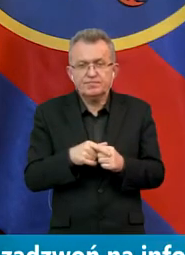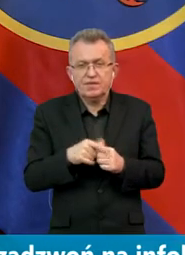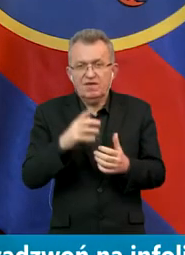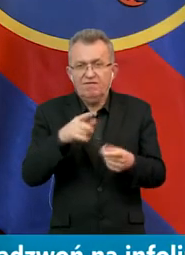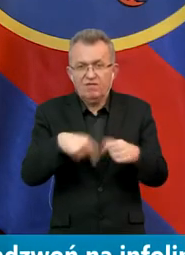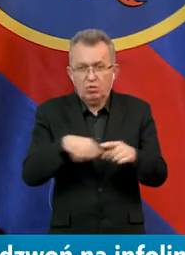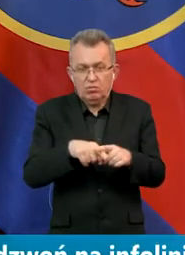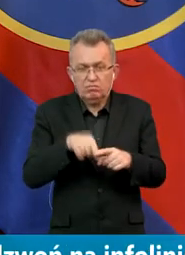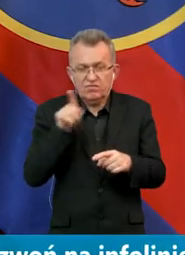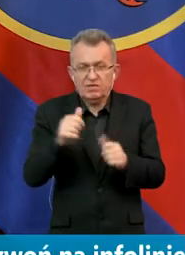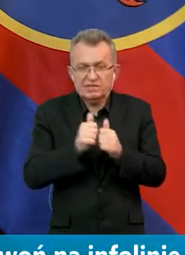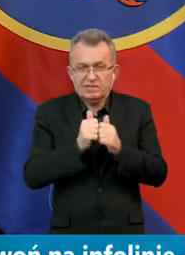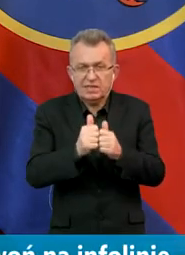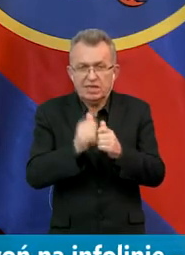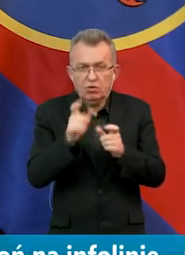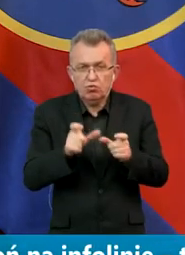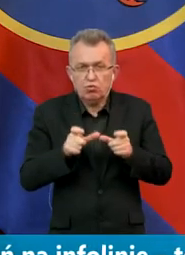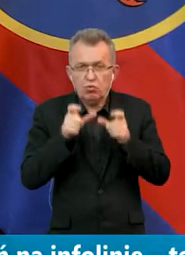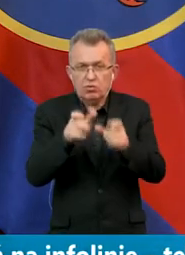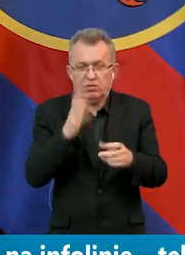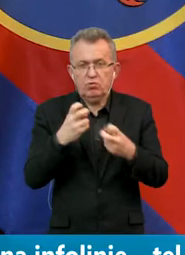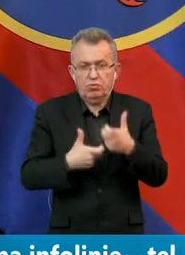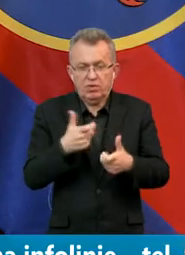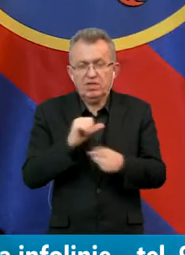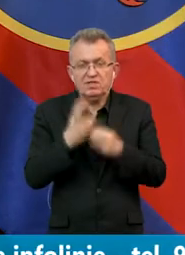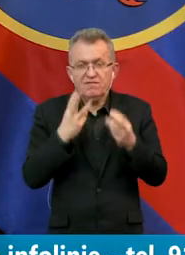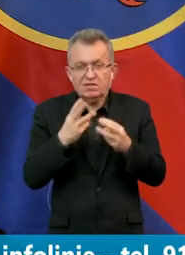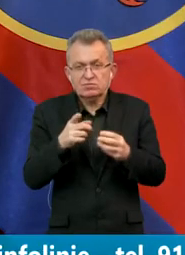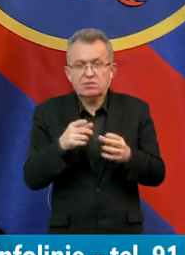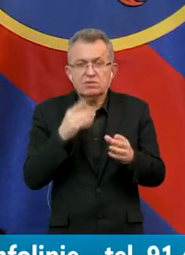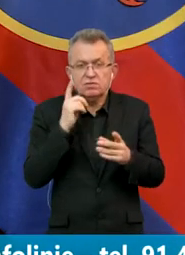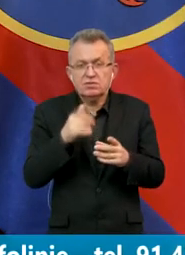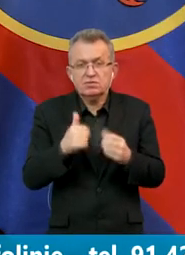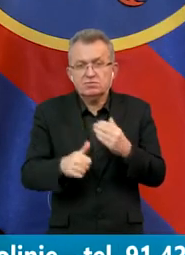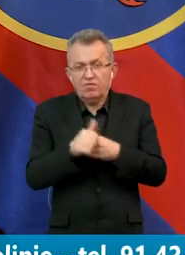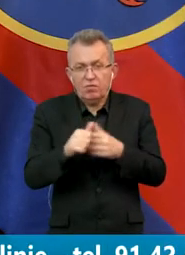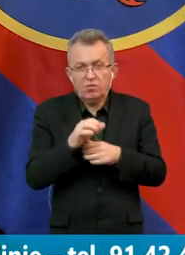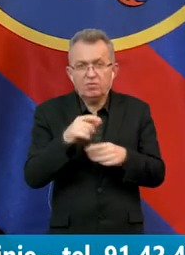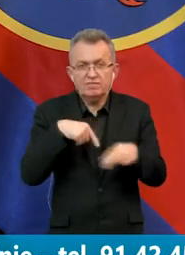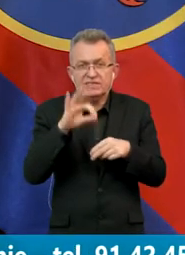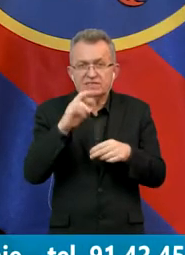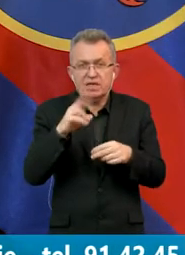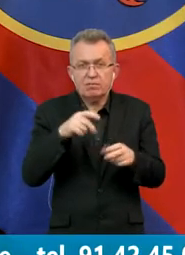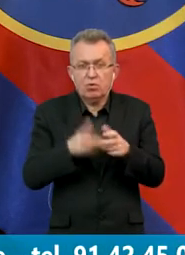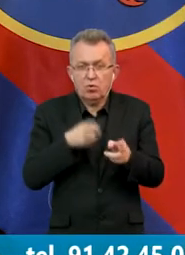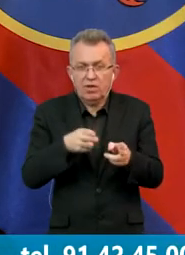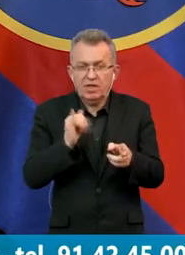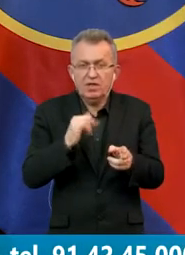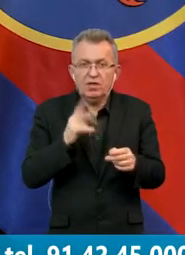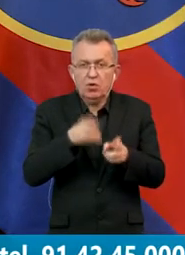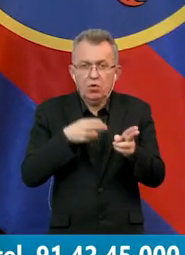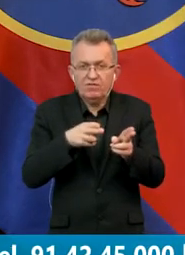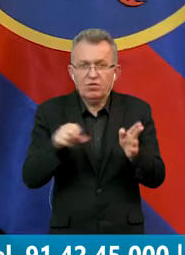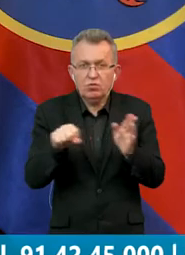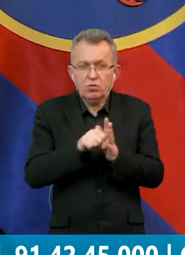wykona jednak swoje zadanie i te tory zostaną zmodernizowane. To jest bardzo ważne nie tylko z powodu SKM-ki, ale także z powodu dostępu kolejowego